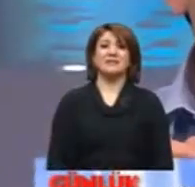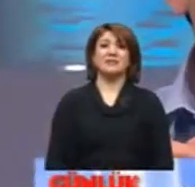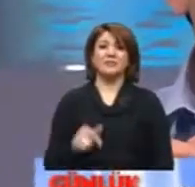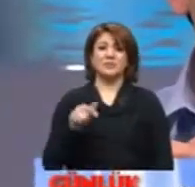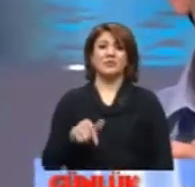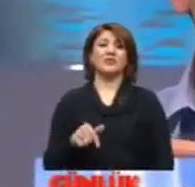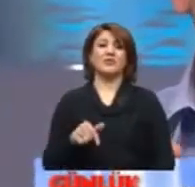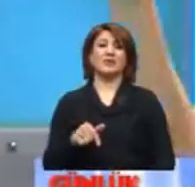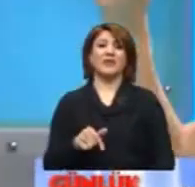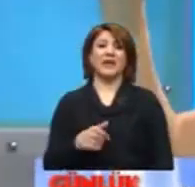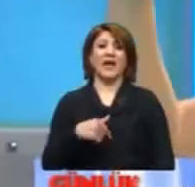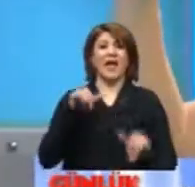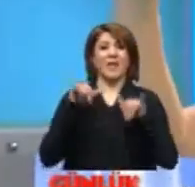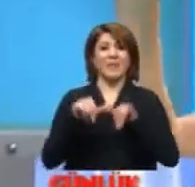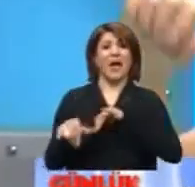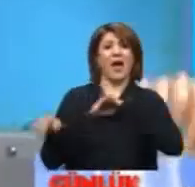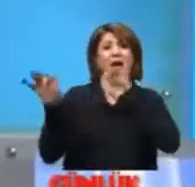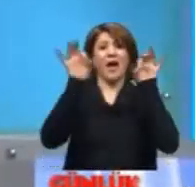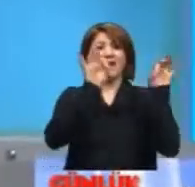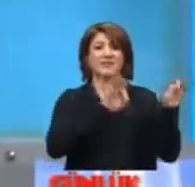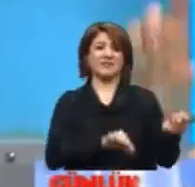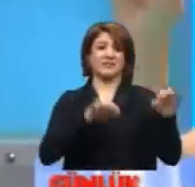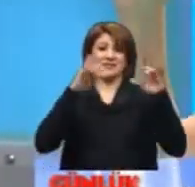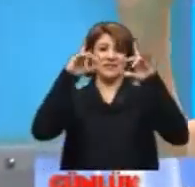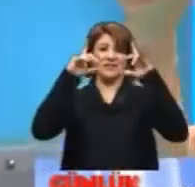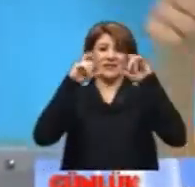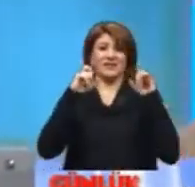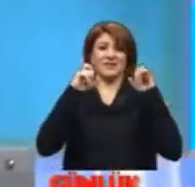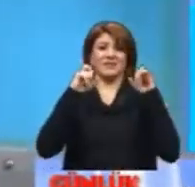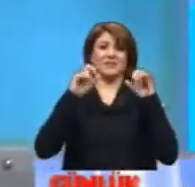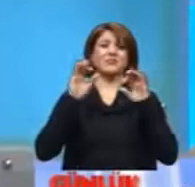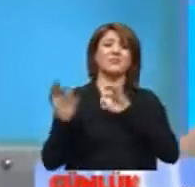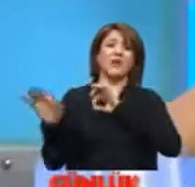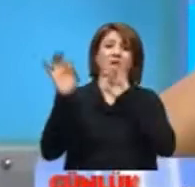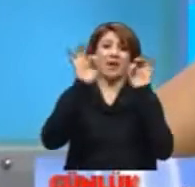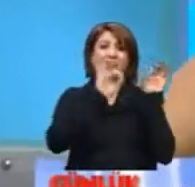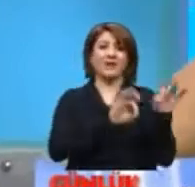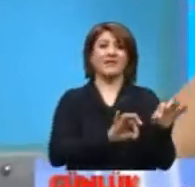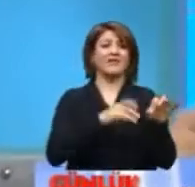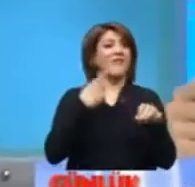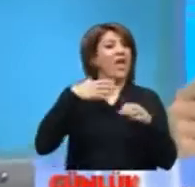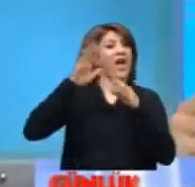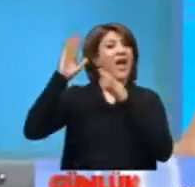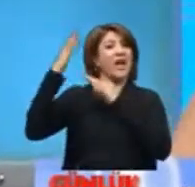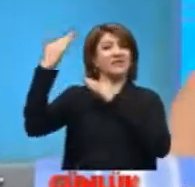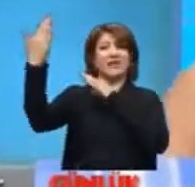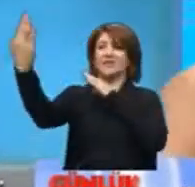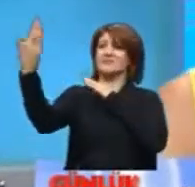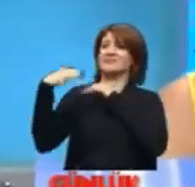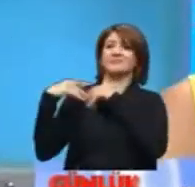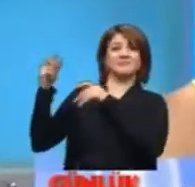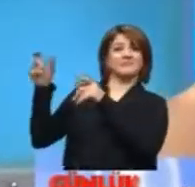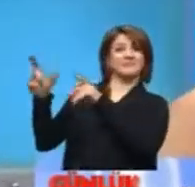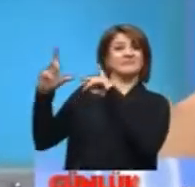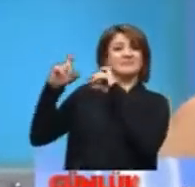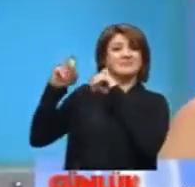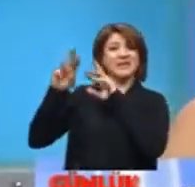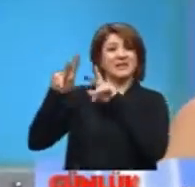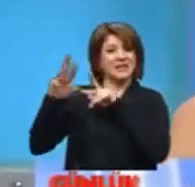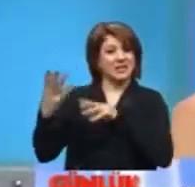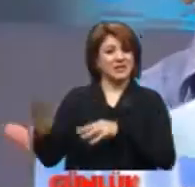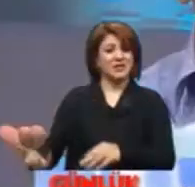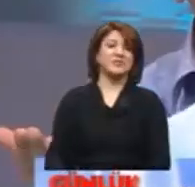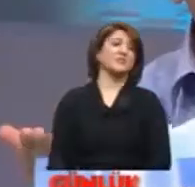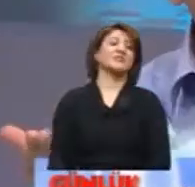Profilden şöyle değil mi sürekli aynı pozla? Yani pozlar. Evrim teorisini ispatlar bir şey. Aynadan six pack. Var ve de